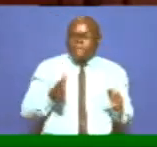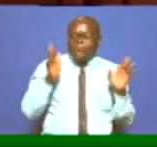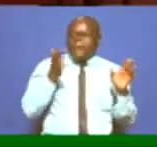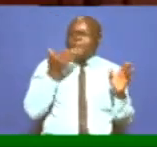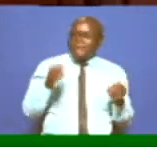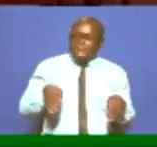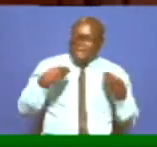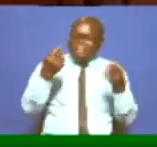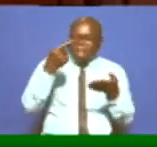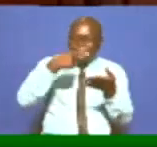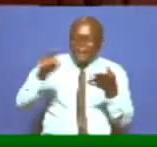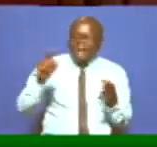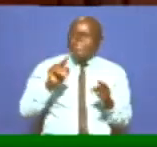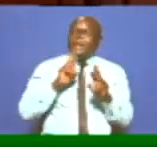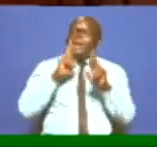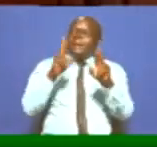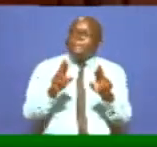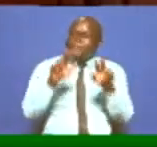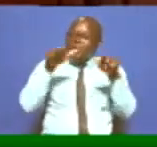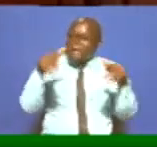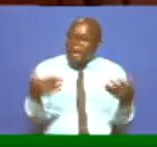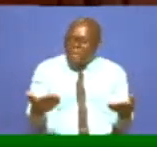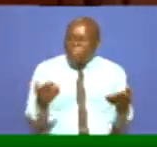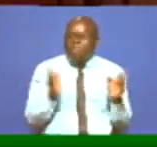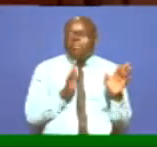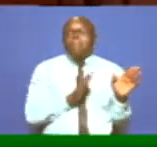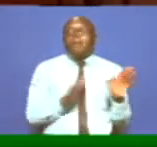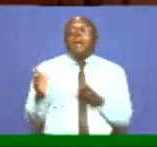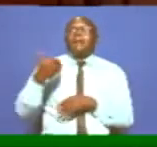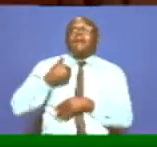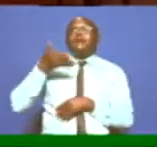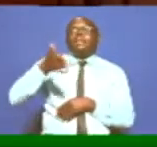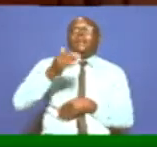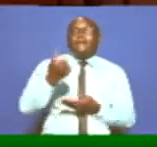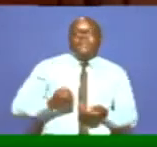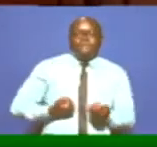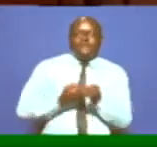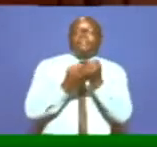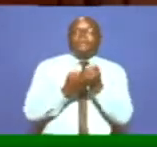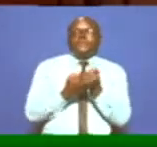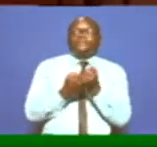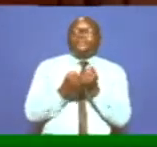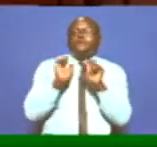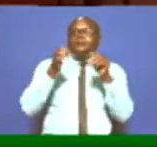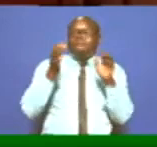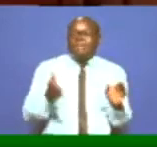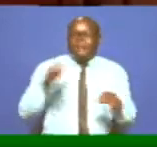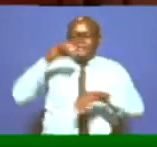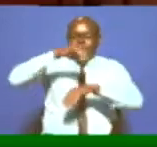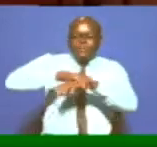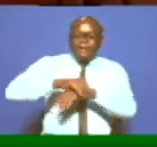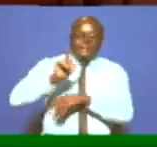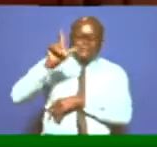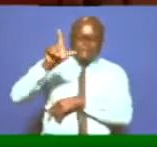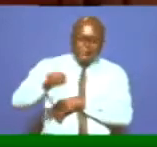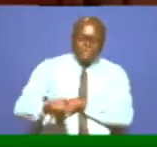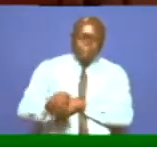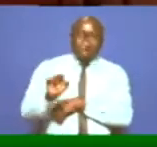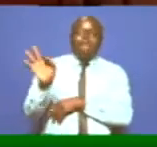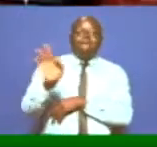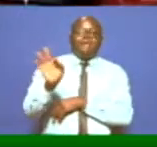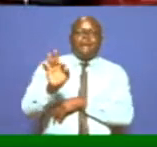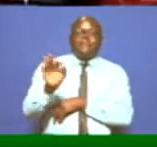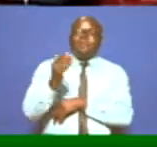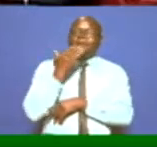taarifa ya jinsi mikakati imewekwa ya kusaidia mkulima hili aweze kupata mbolea kwa bei nafuu.